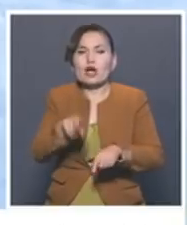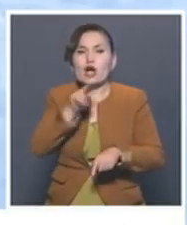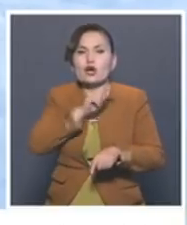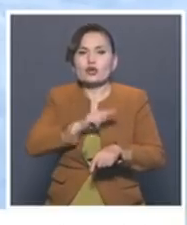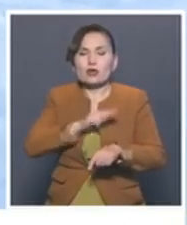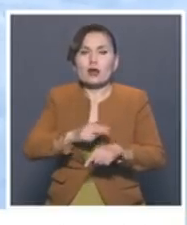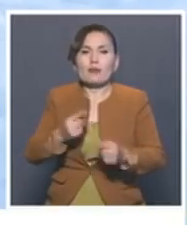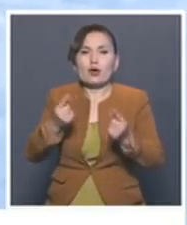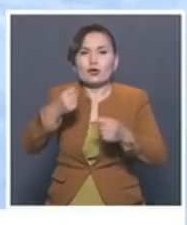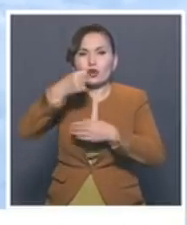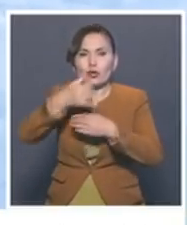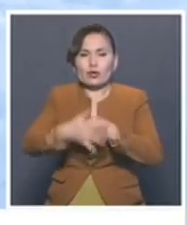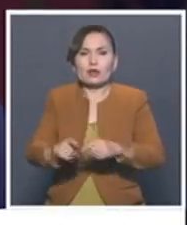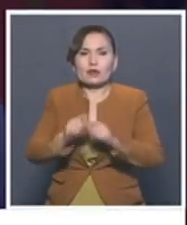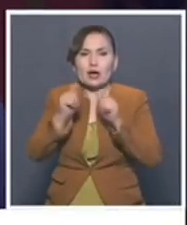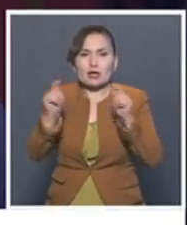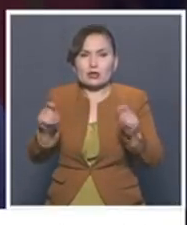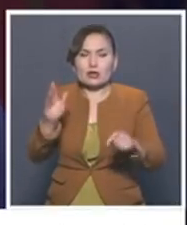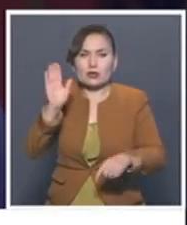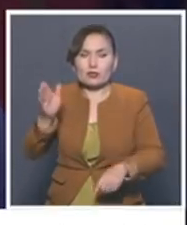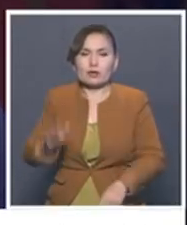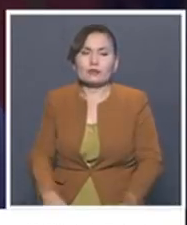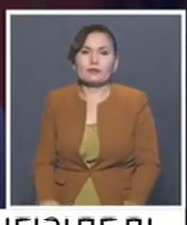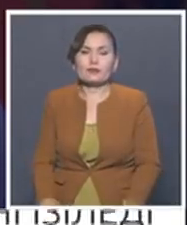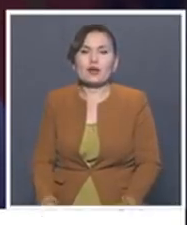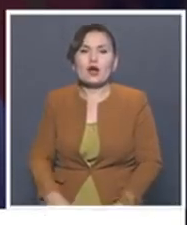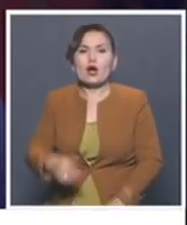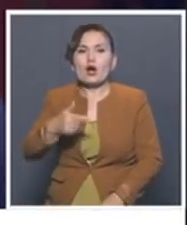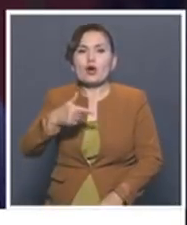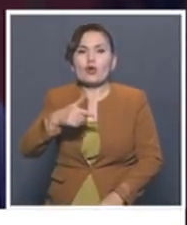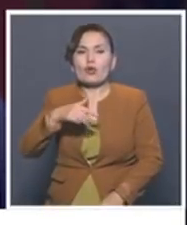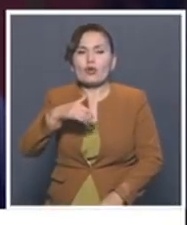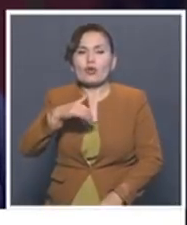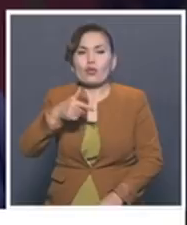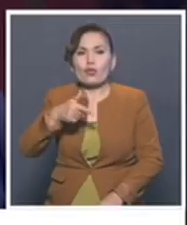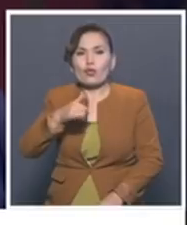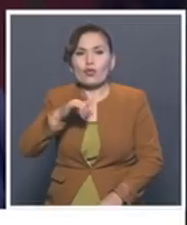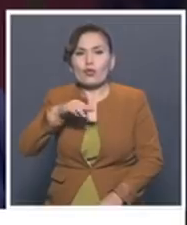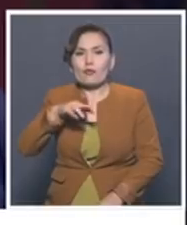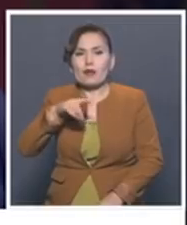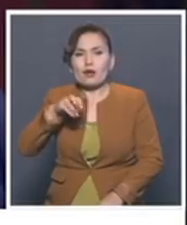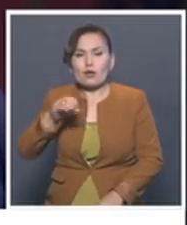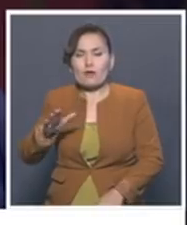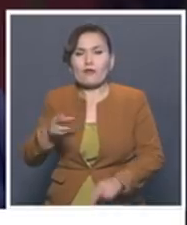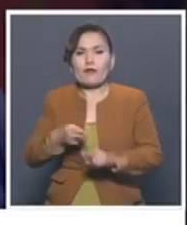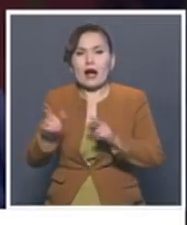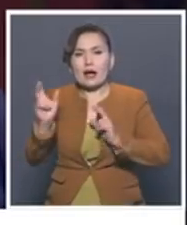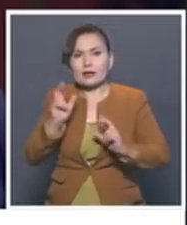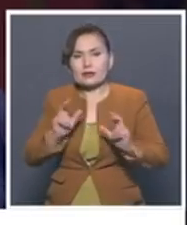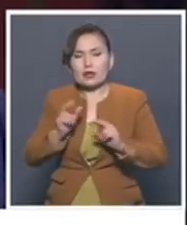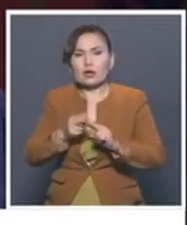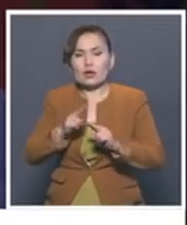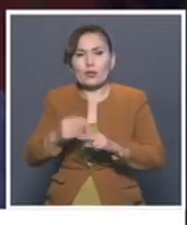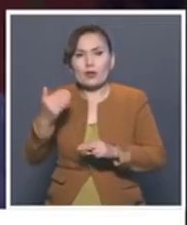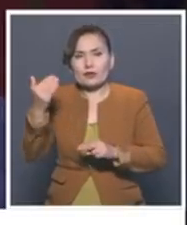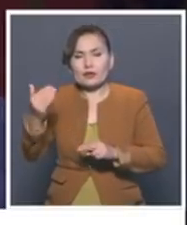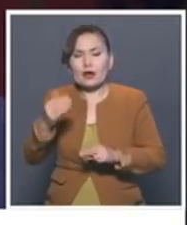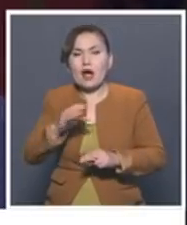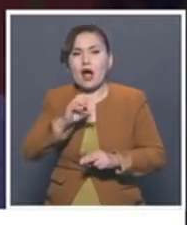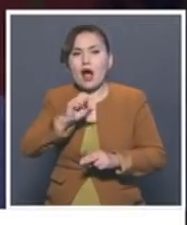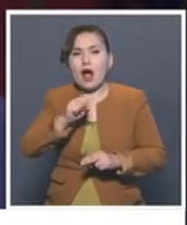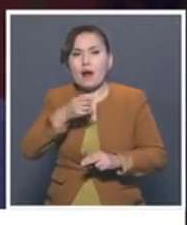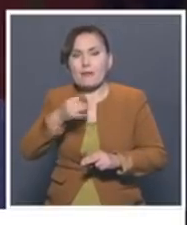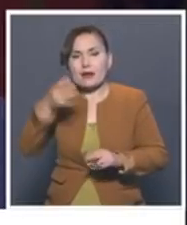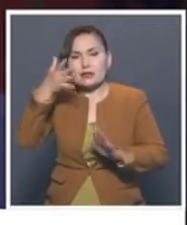ғылыми зерттеу институты құрылды. Гумилев атындағы Еуразия университетінде Абай жаңағы академиясының ғылыми зерттеу институтын